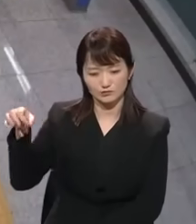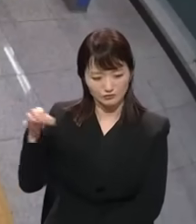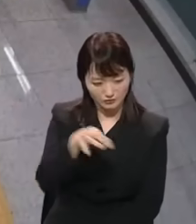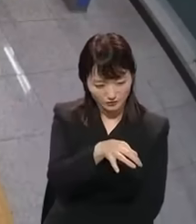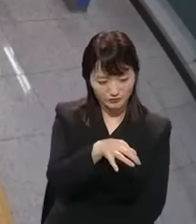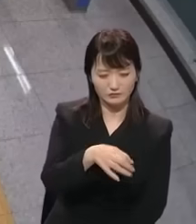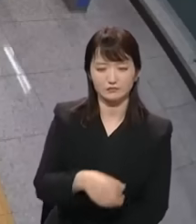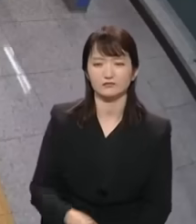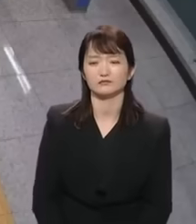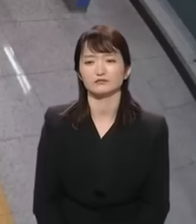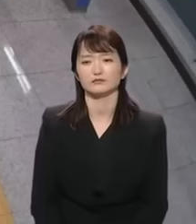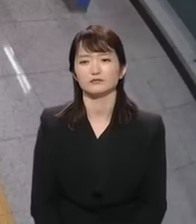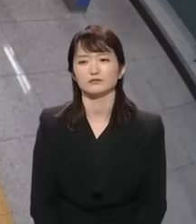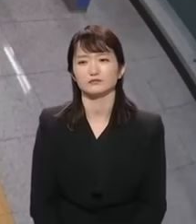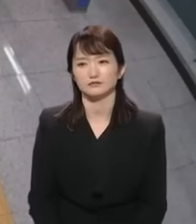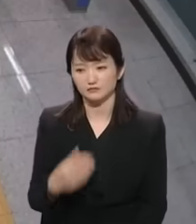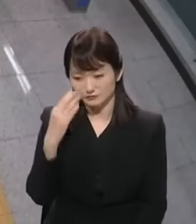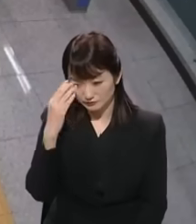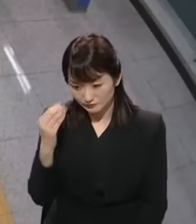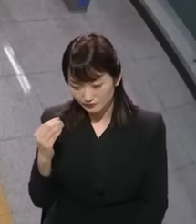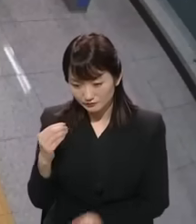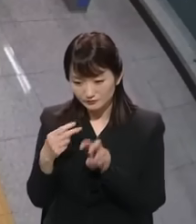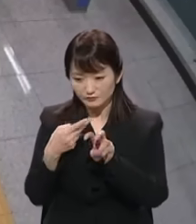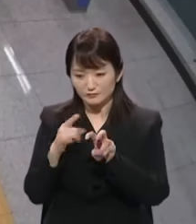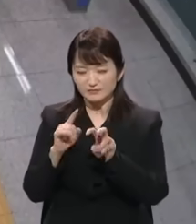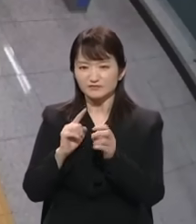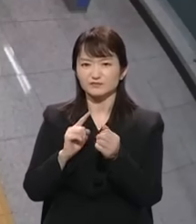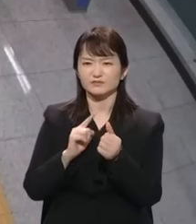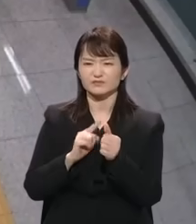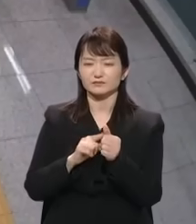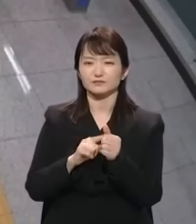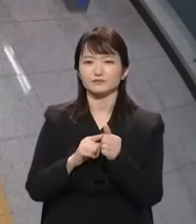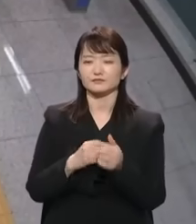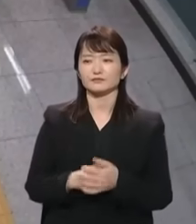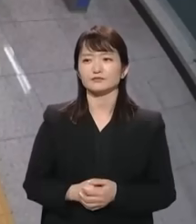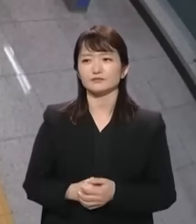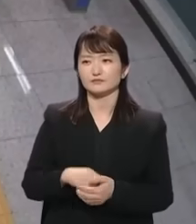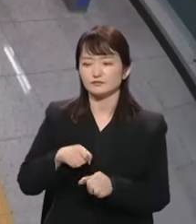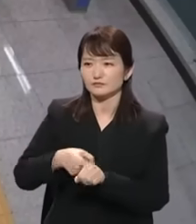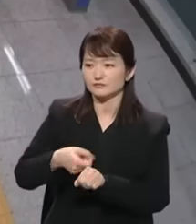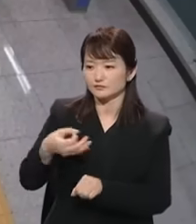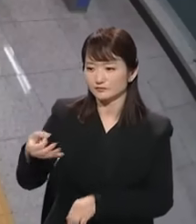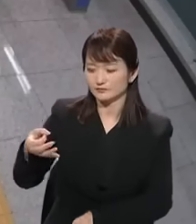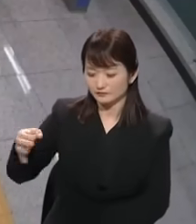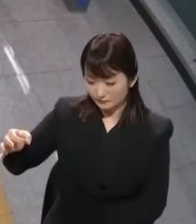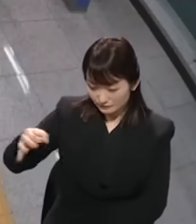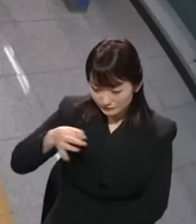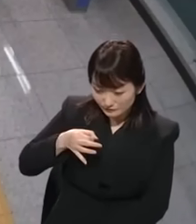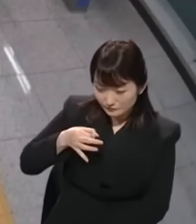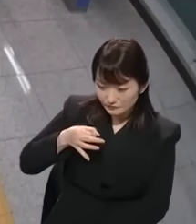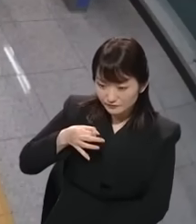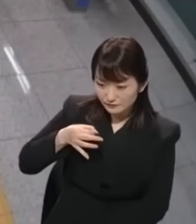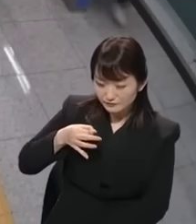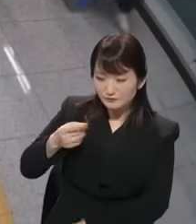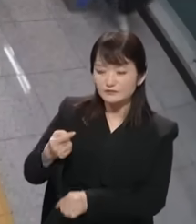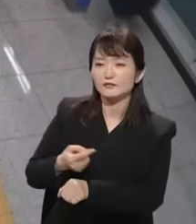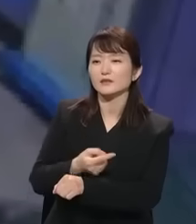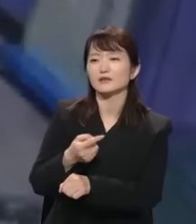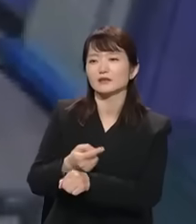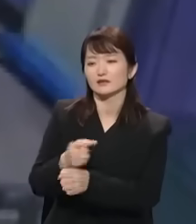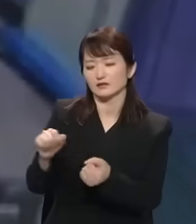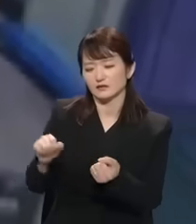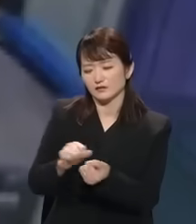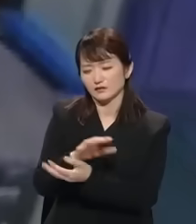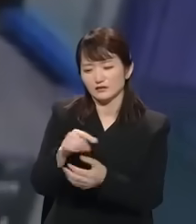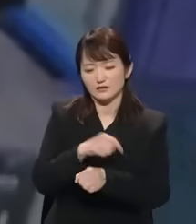하는데 그걸 목격한 20대 한 목격자 분의 얘기에 따르면 부가금 받아낼 때까지 한시간 동안 난동을 피웠고 역무실